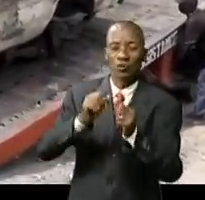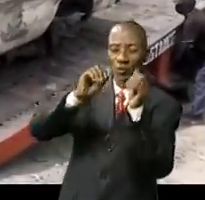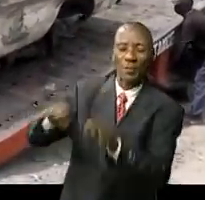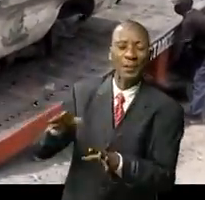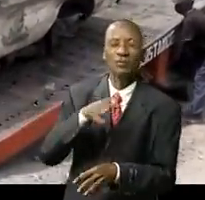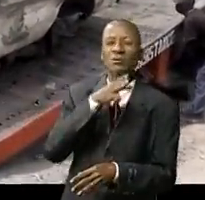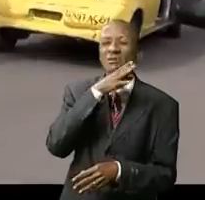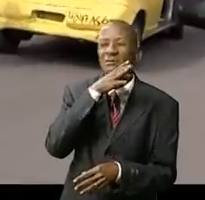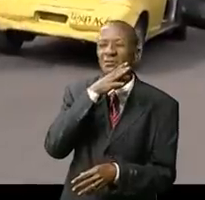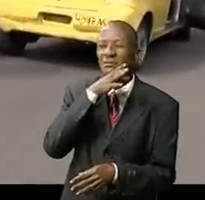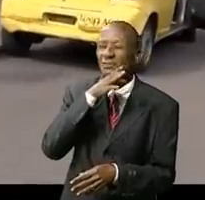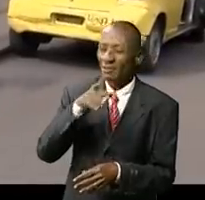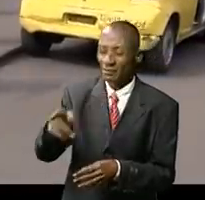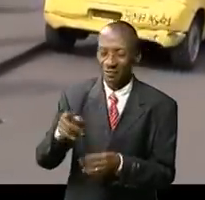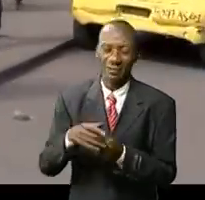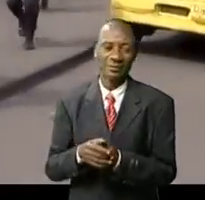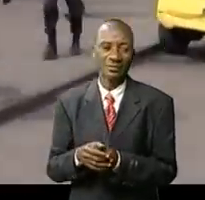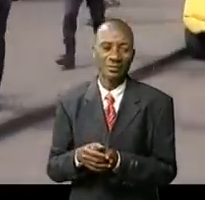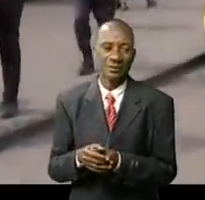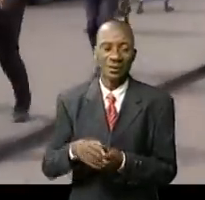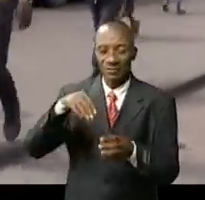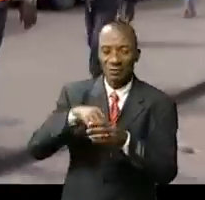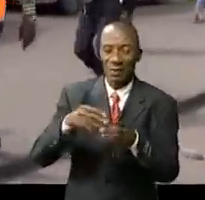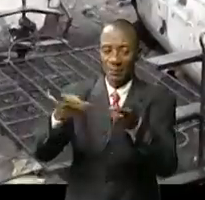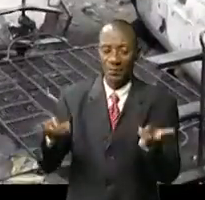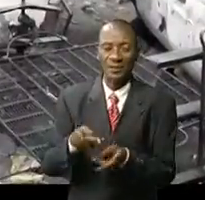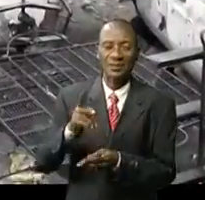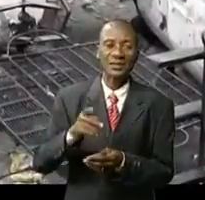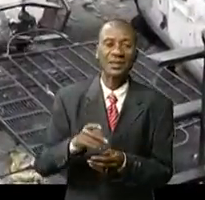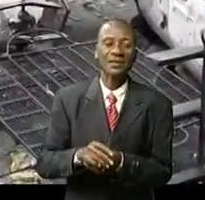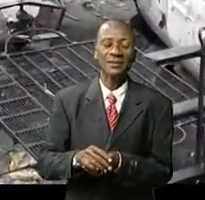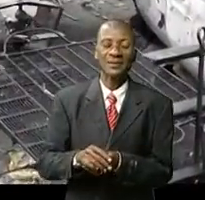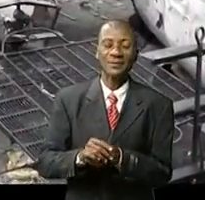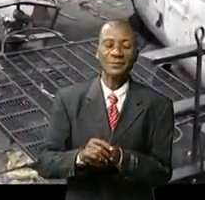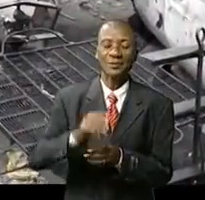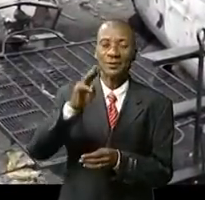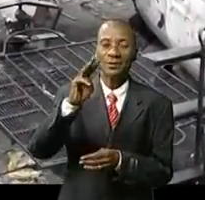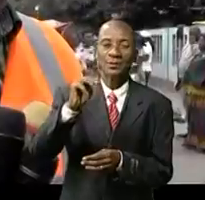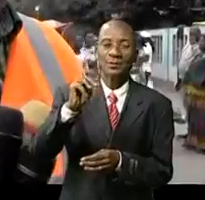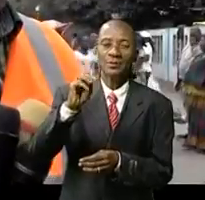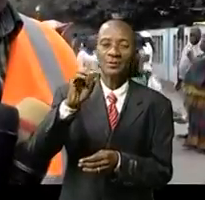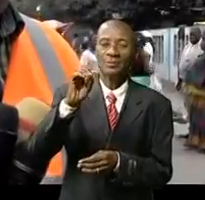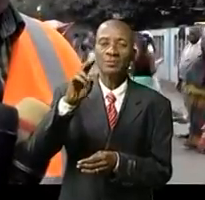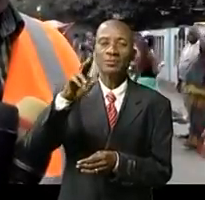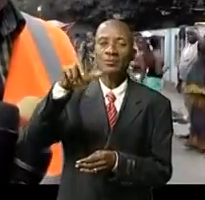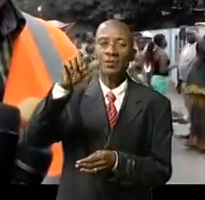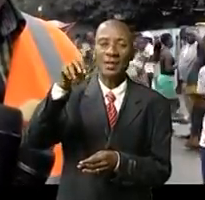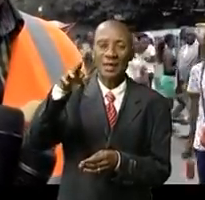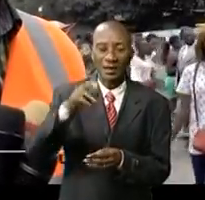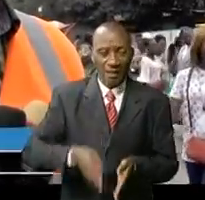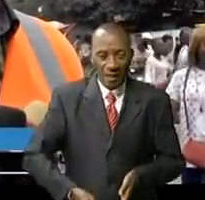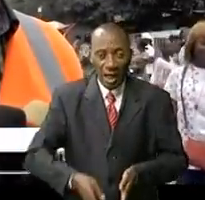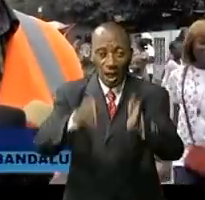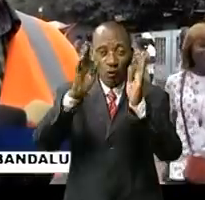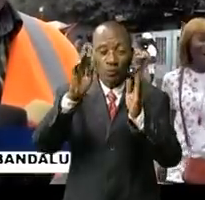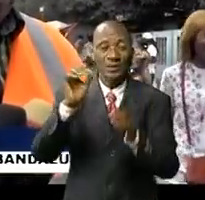Mbandalunga, particulièrement la place phare de Kimbondo Moulard au quartier Lumumba. Nous avons continué la sensibilisation à